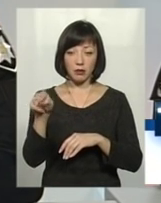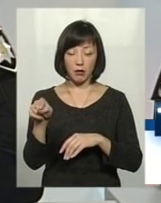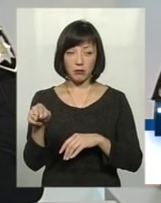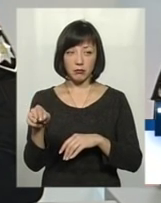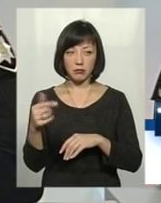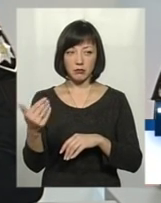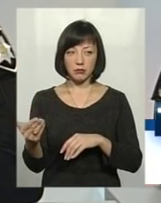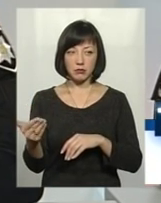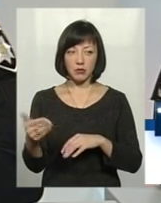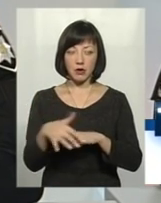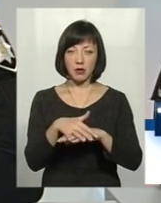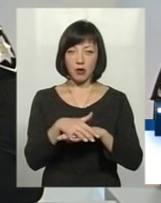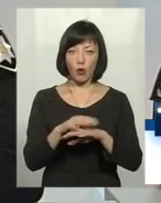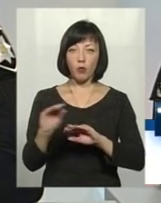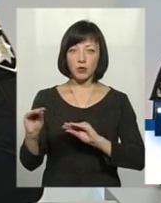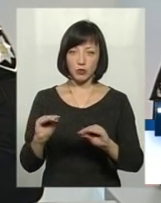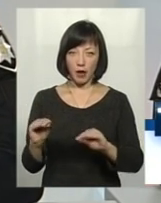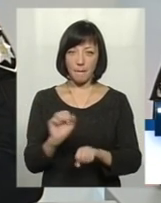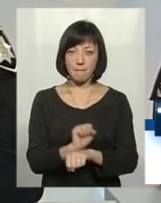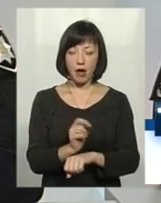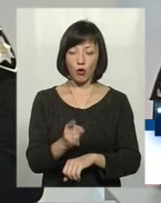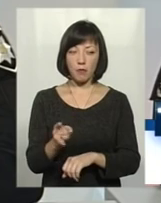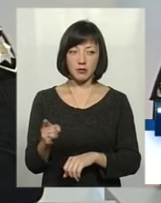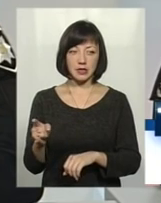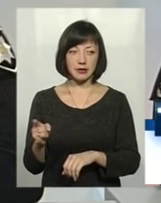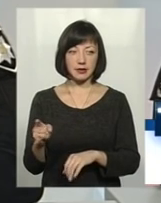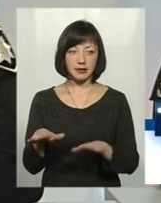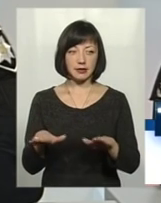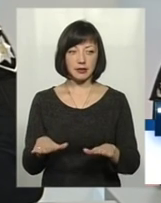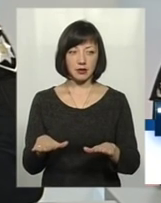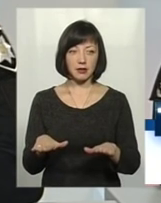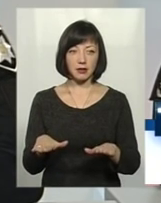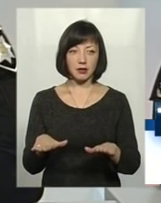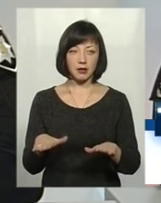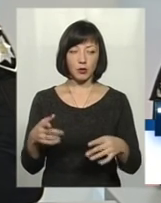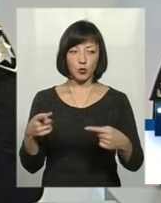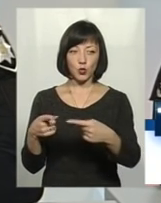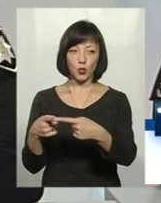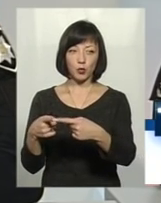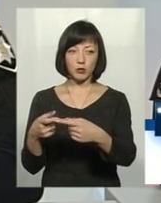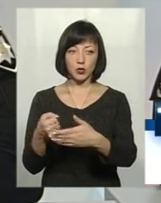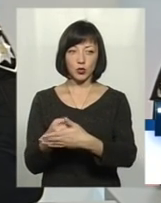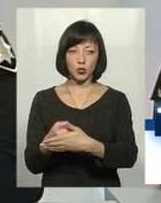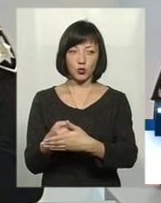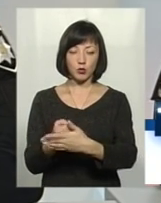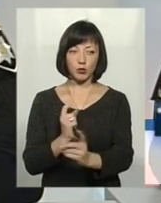боку ринку облаштовані паркомісця, вони під кутом до проїзної частини